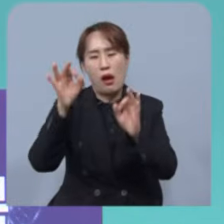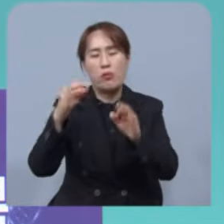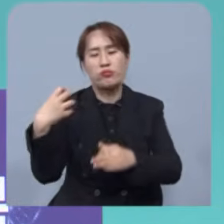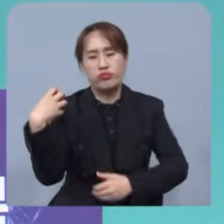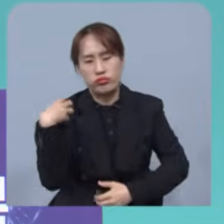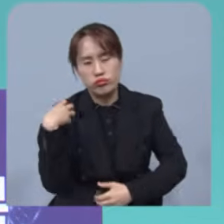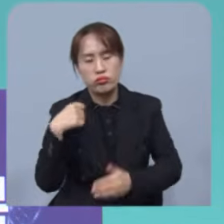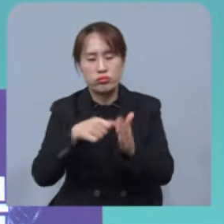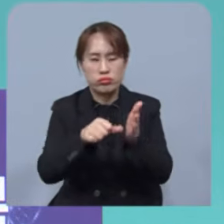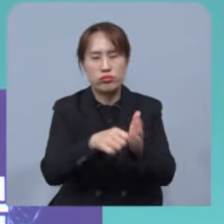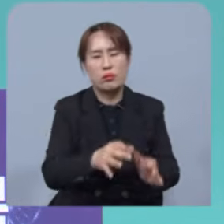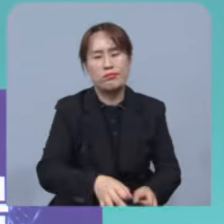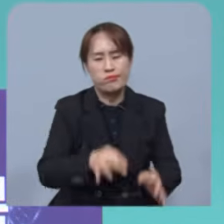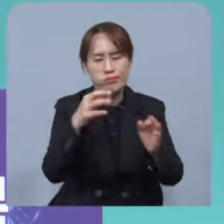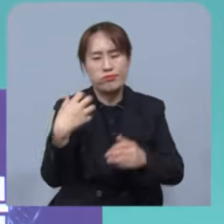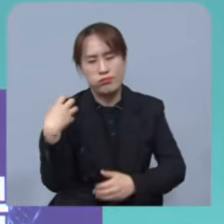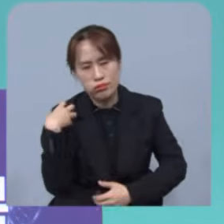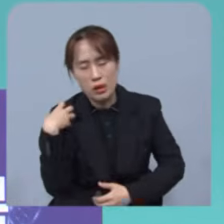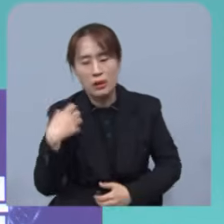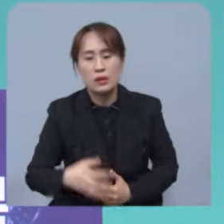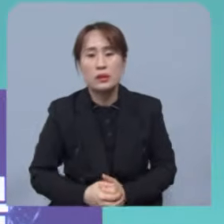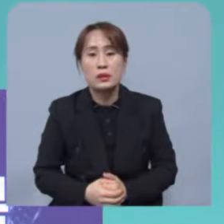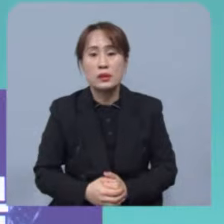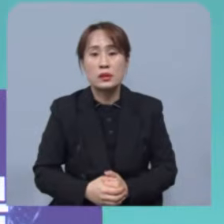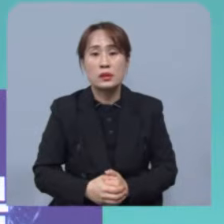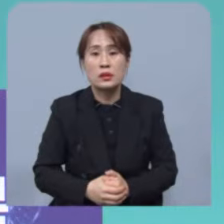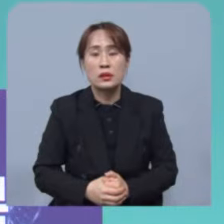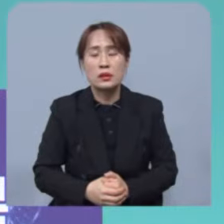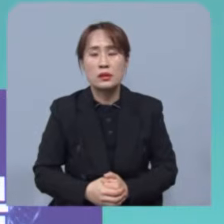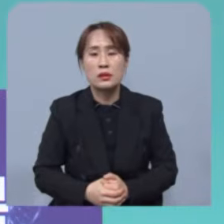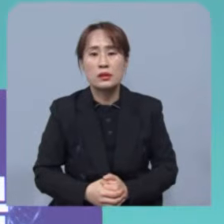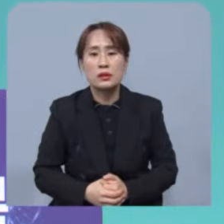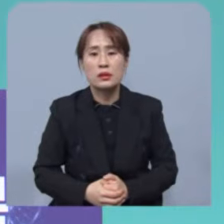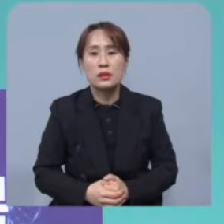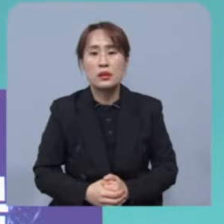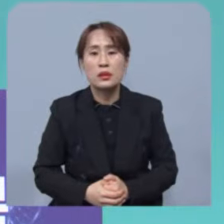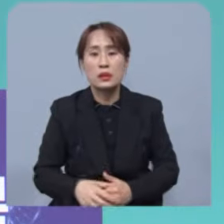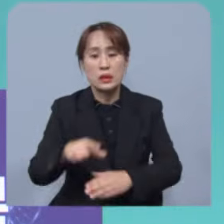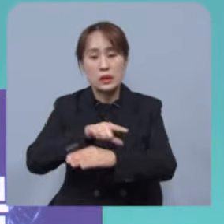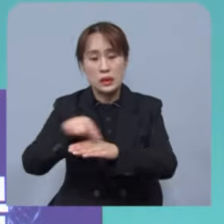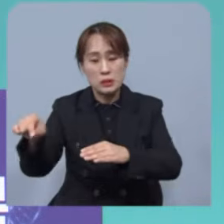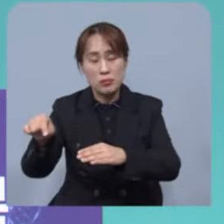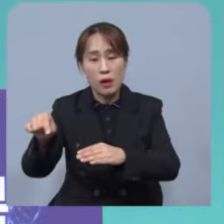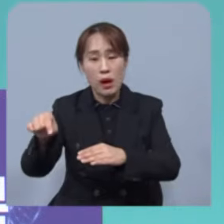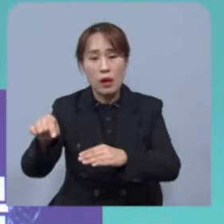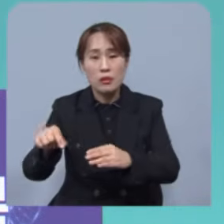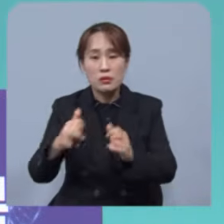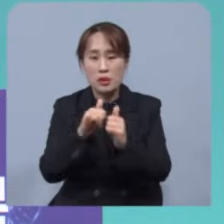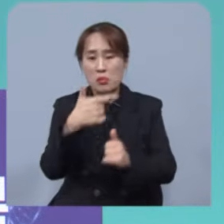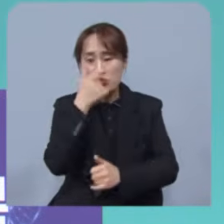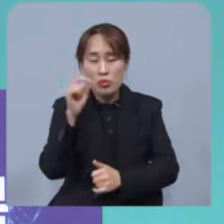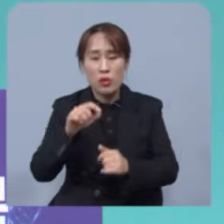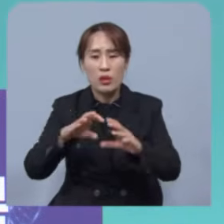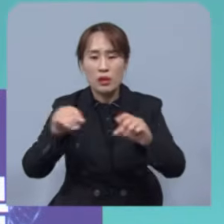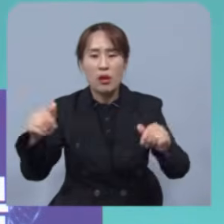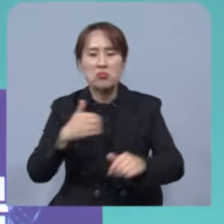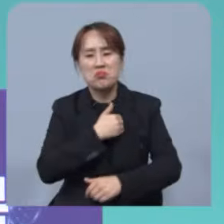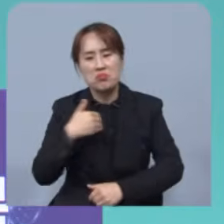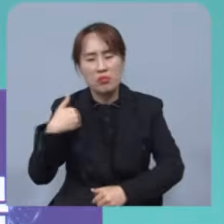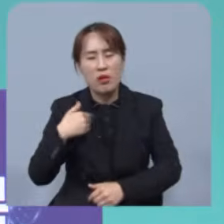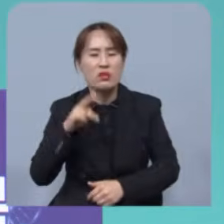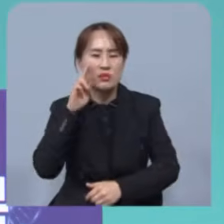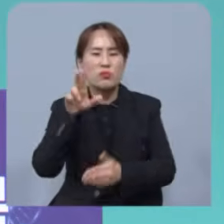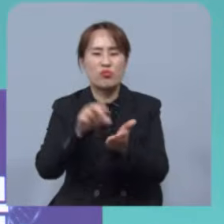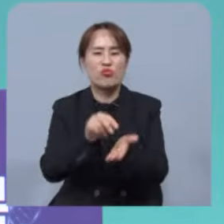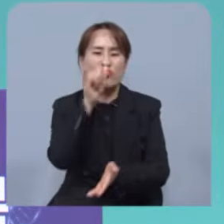물가도 비싸지고. 근데 지방은 부족해서 또 땅은 남아서 심각한 문제가